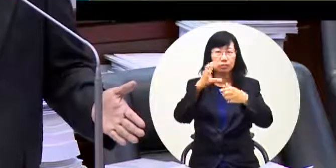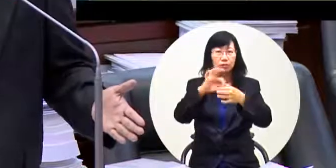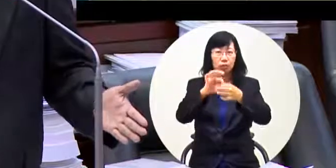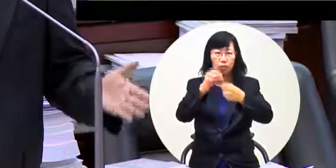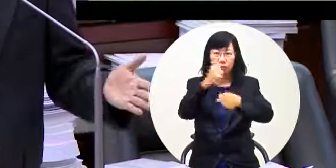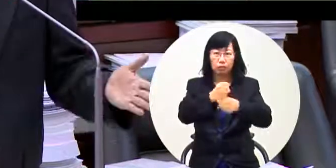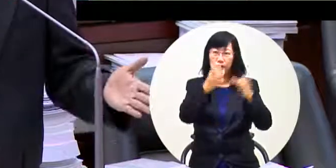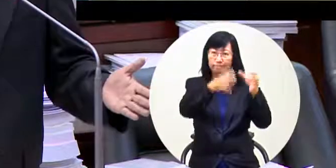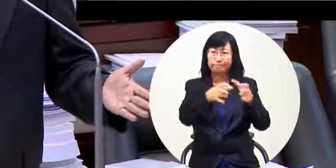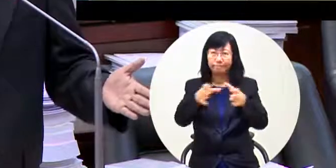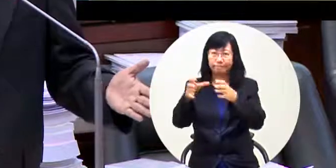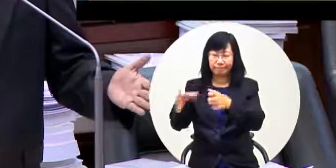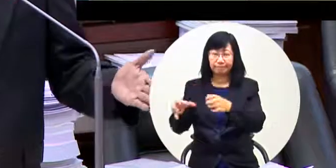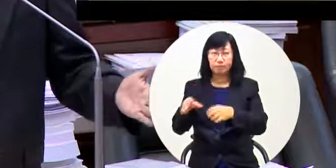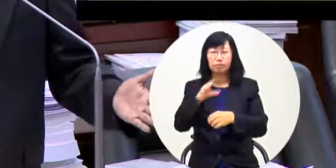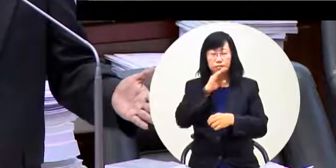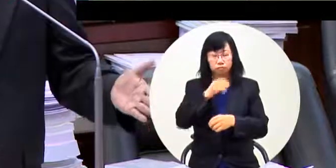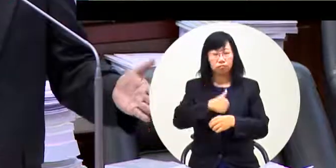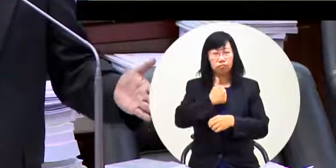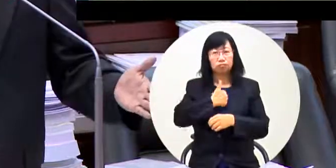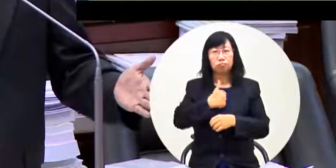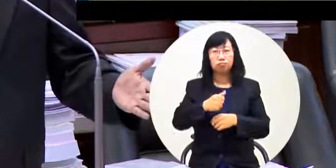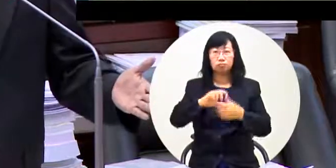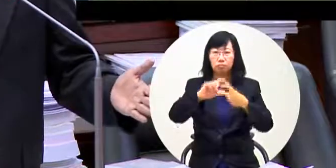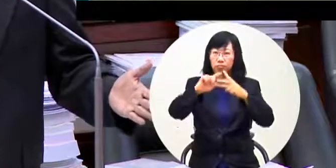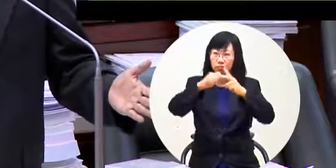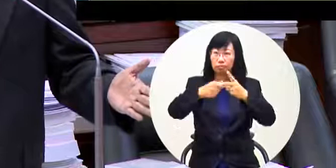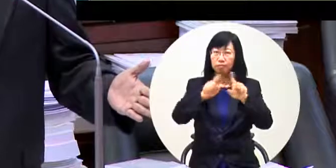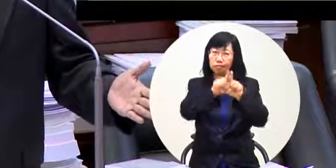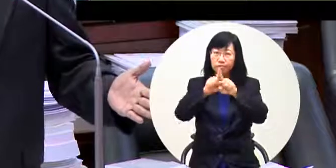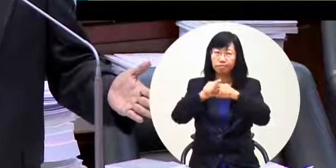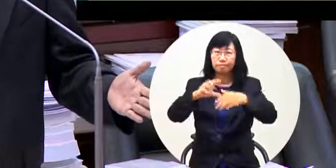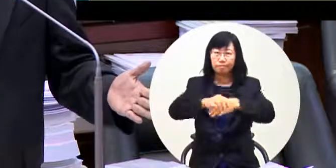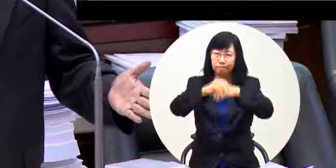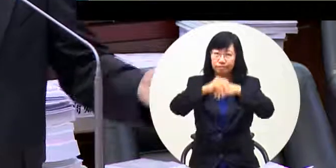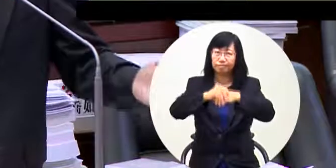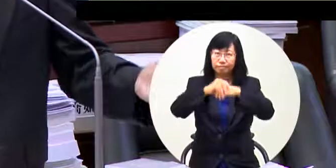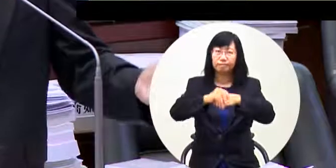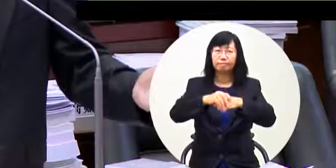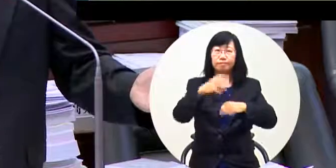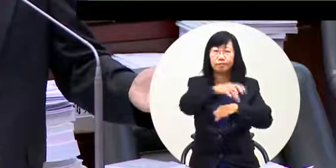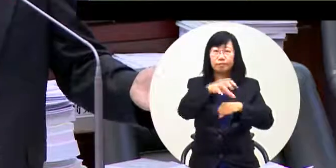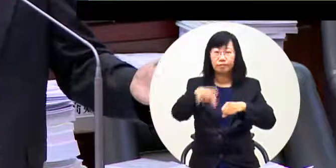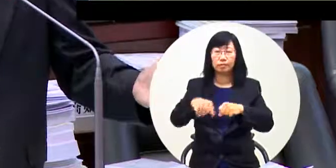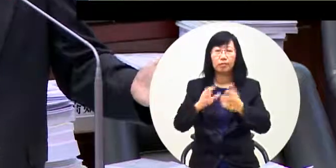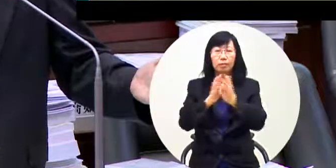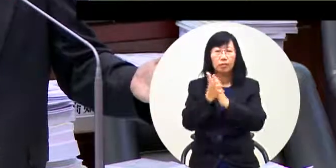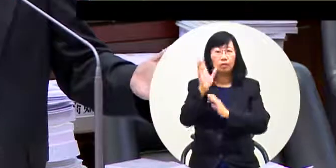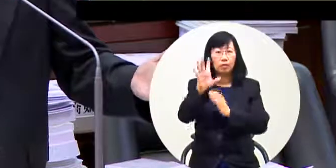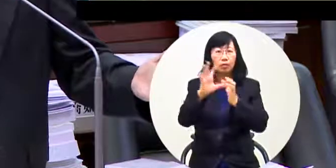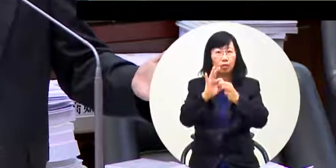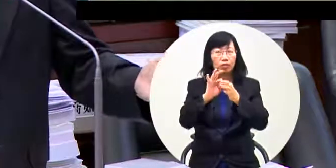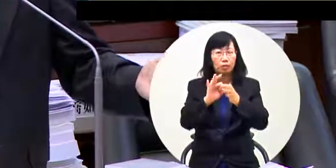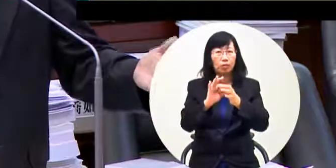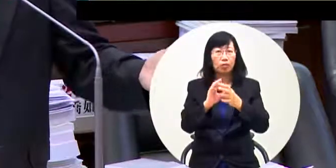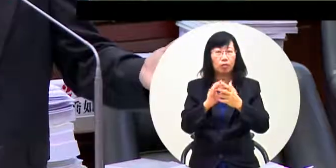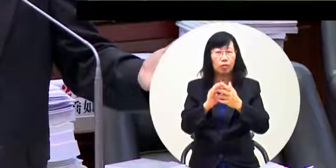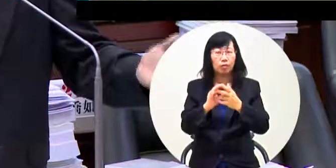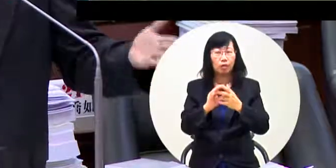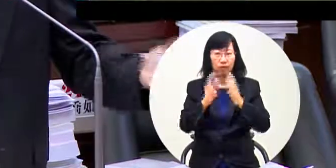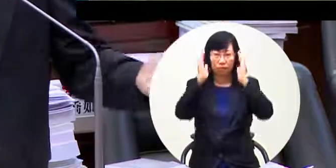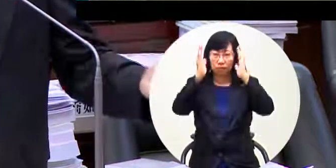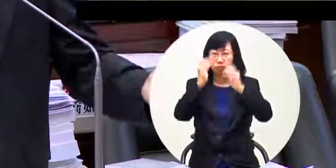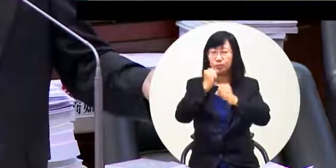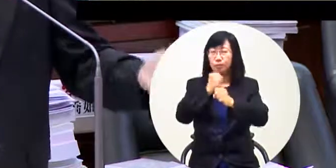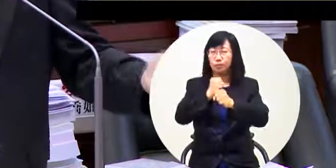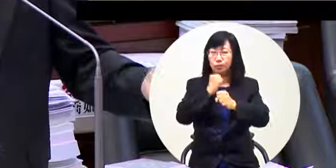环境。最后一个，我觉得我们团队有认真跟青年的执政团队，我觉得我是这样，所以我在这里也要。但就敢